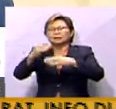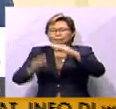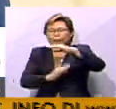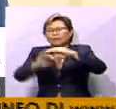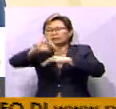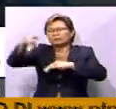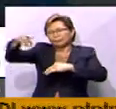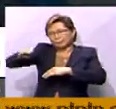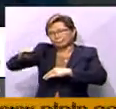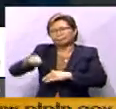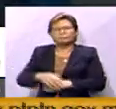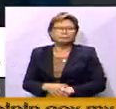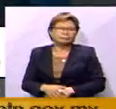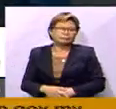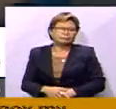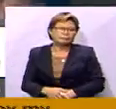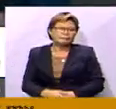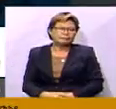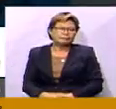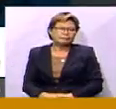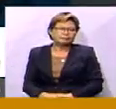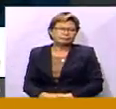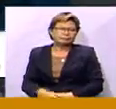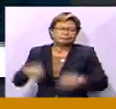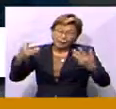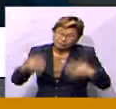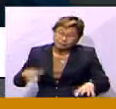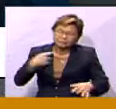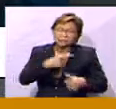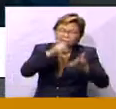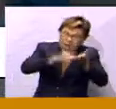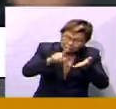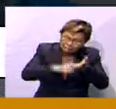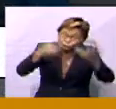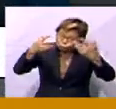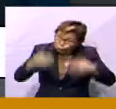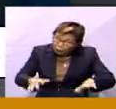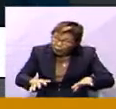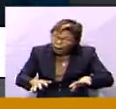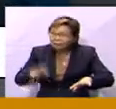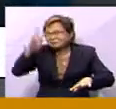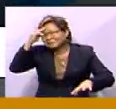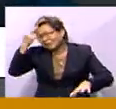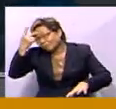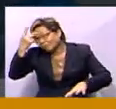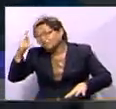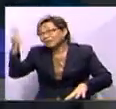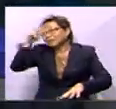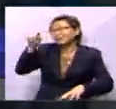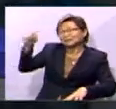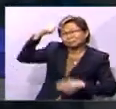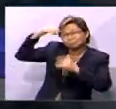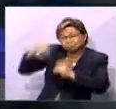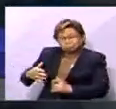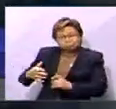Menteri. Selepas kita sewak semula salah faham ini, maka kerajaan telah buat keputusan